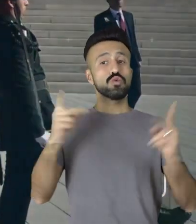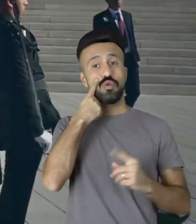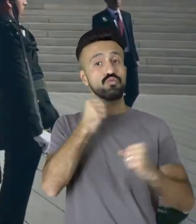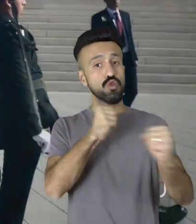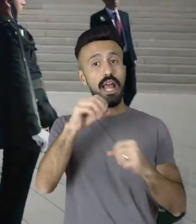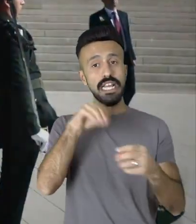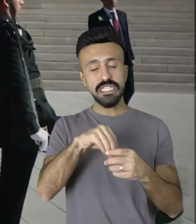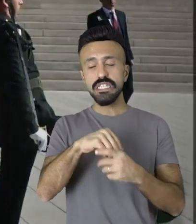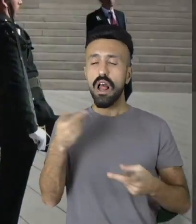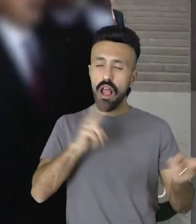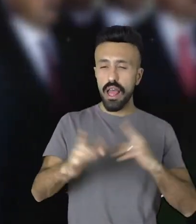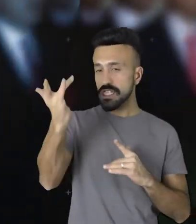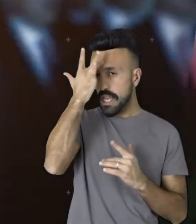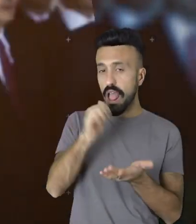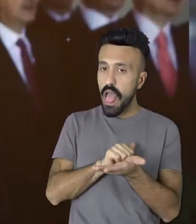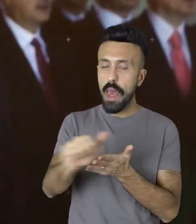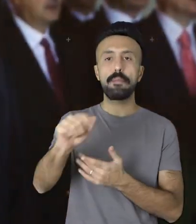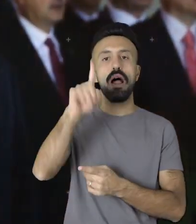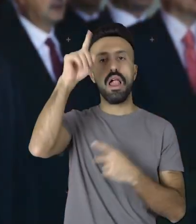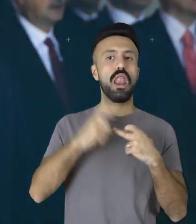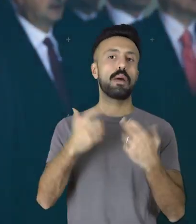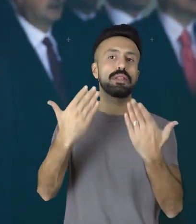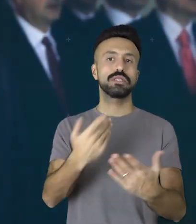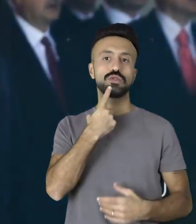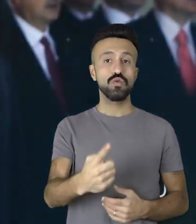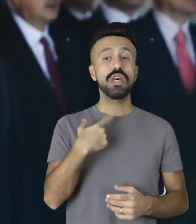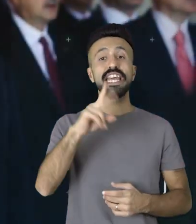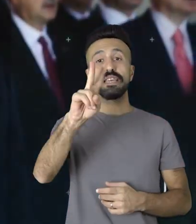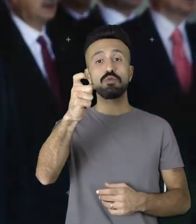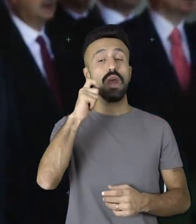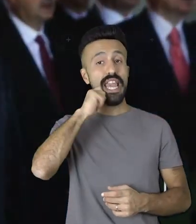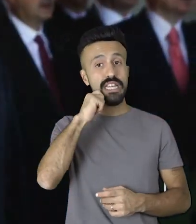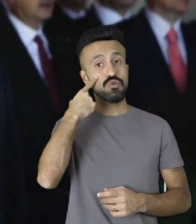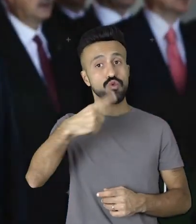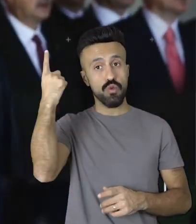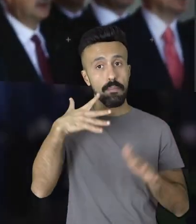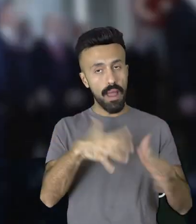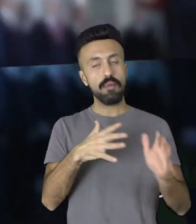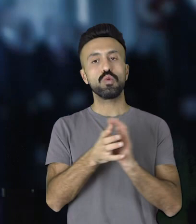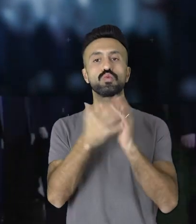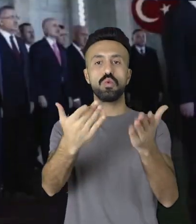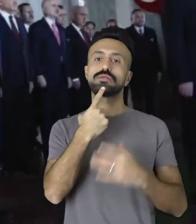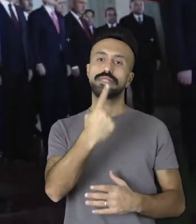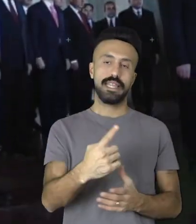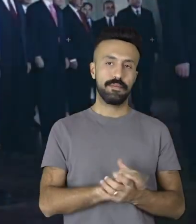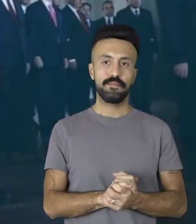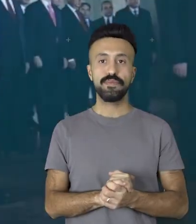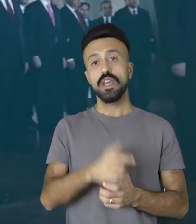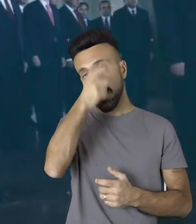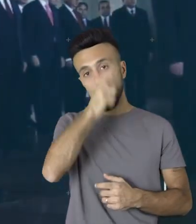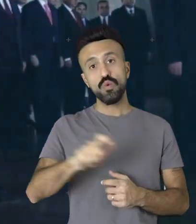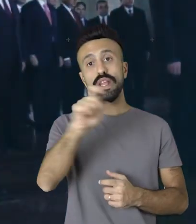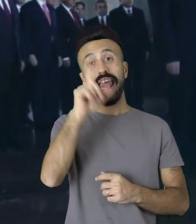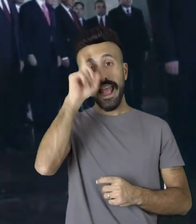istiklal mücadelesinde canını veren tüm şehitlerimizi rahmet ve minnetle anıyoruz. 29 Ekim Cumhuriyet Bayramımız kutlu olsun